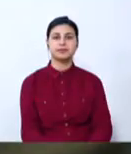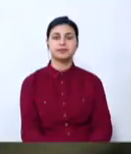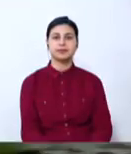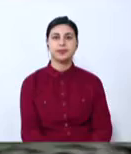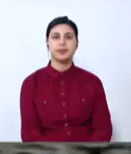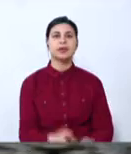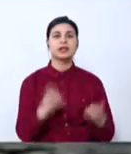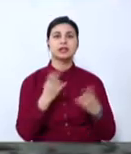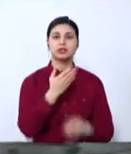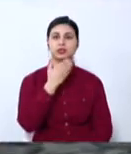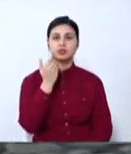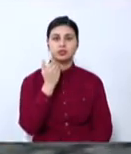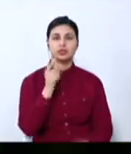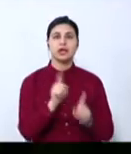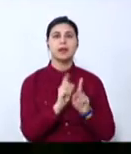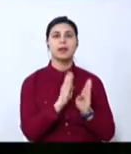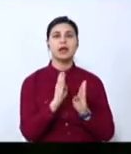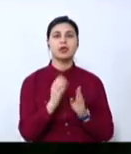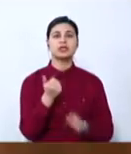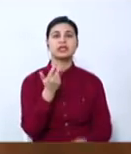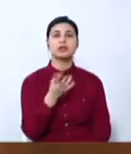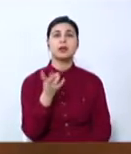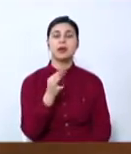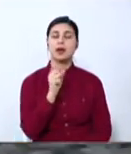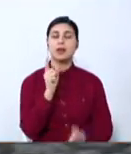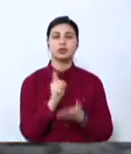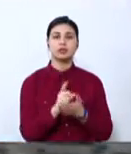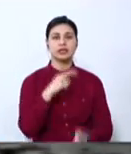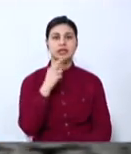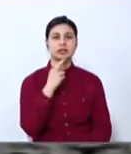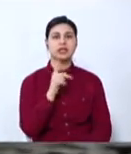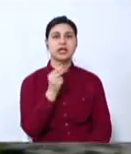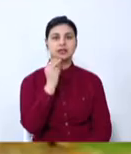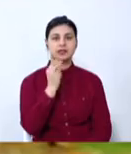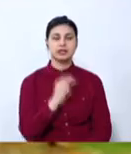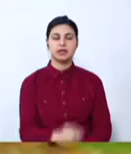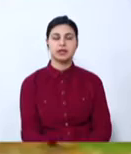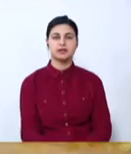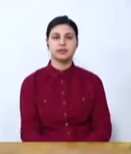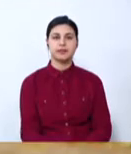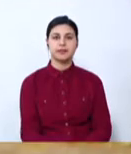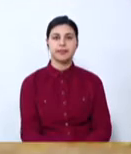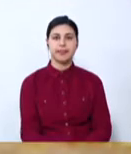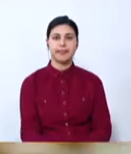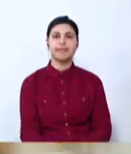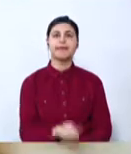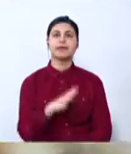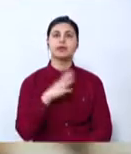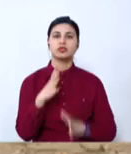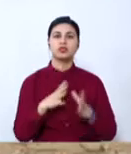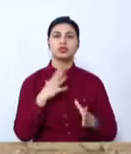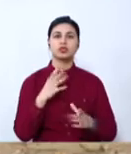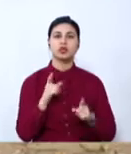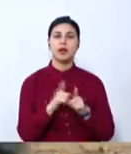Არ არის საჭირო ყოველი კალორიის დათვლა, თუმცა აუცილებლად დააკვირდით, რას მიირთმევთ. Შეუდგეთ სპორტულ აქტივობას,